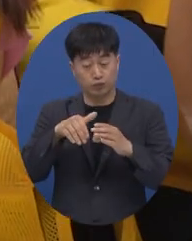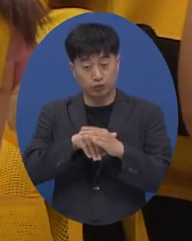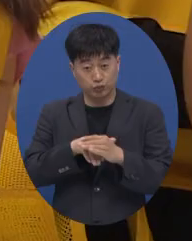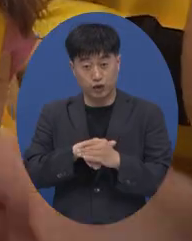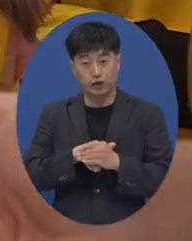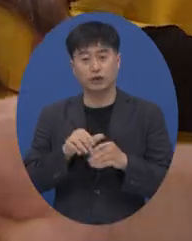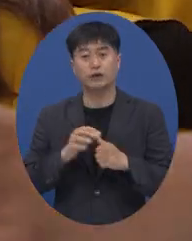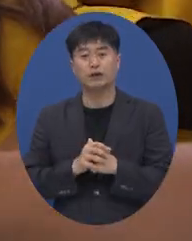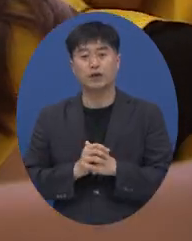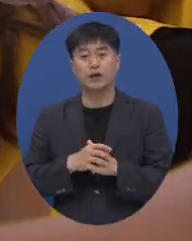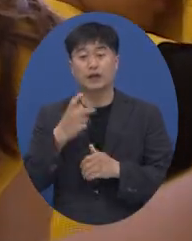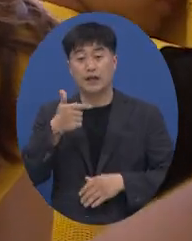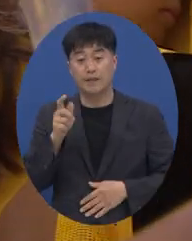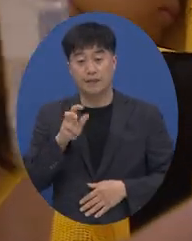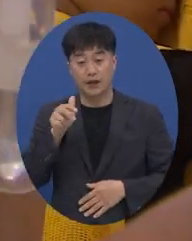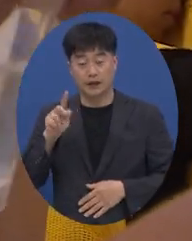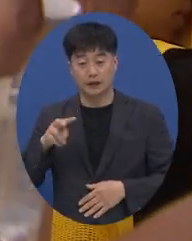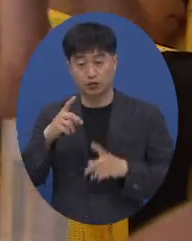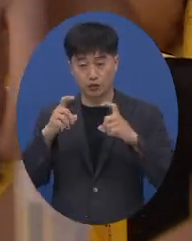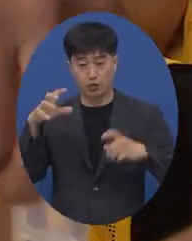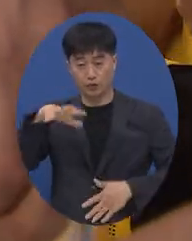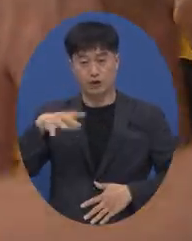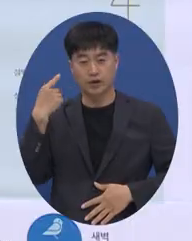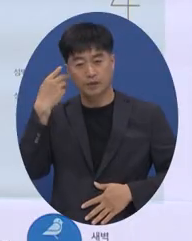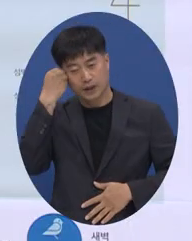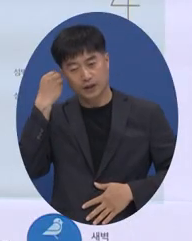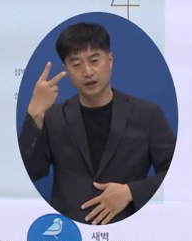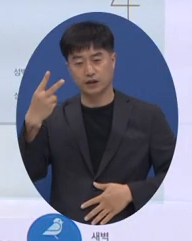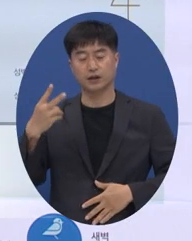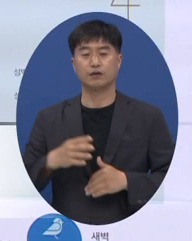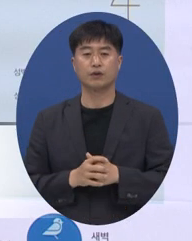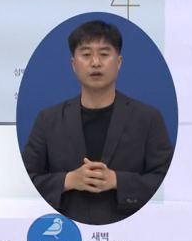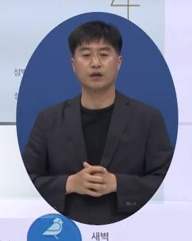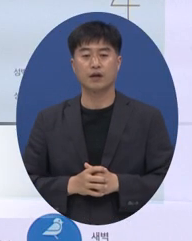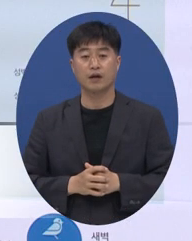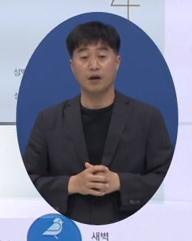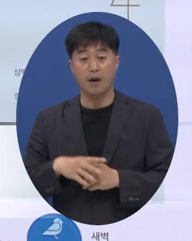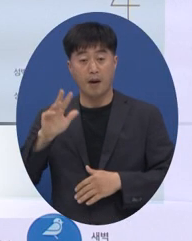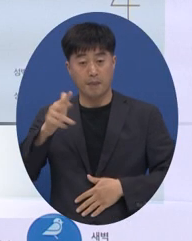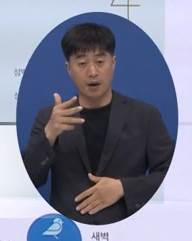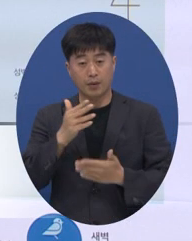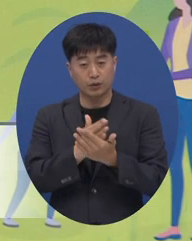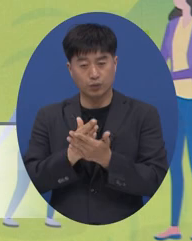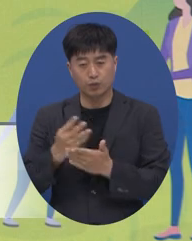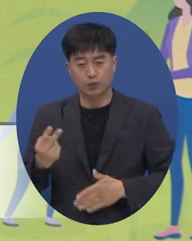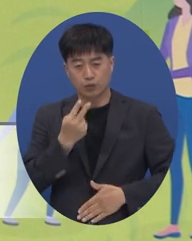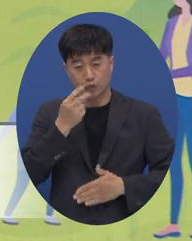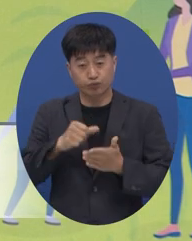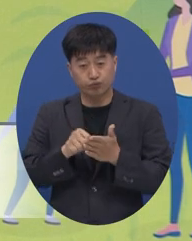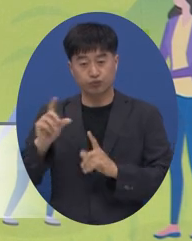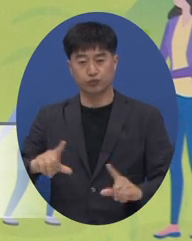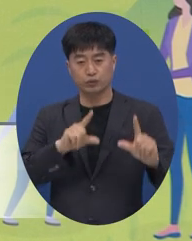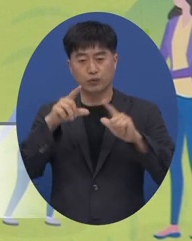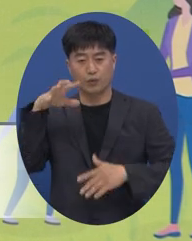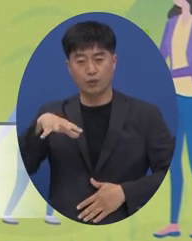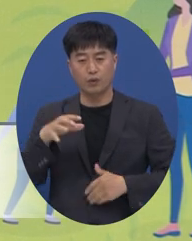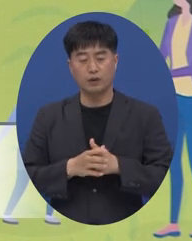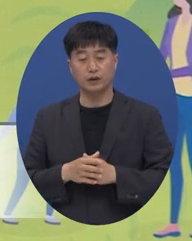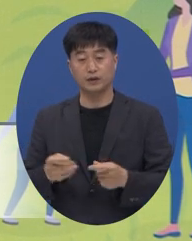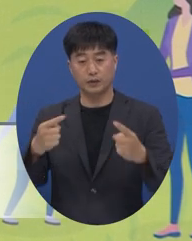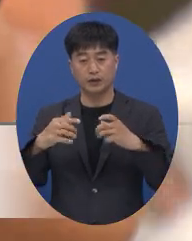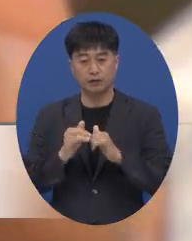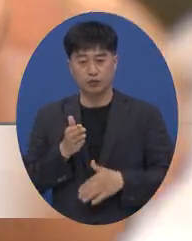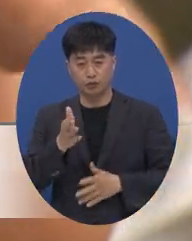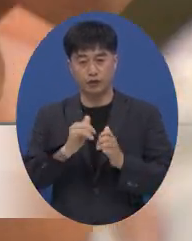도립공원인 남한산성에서 1박 2일 동안 열렸습니다. 남한산성은 800여 종의 생물이 서식하는 곳으로 참가자들은